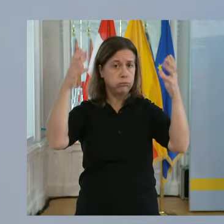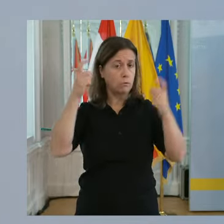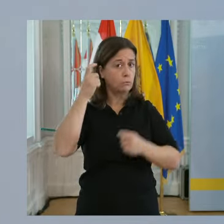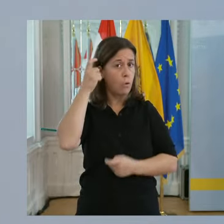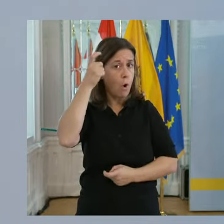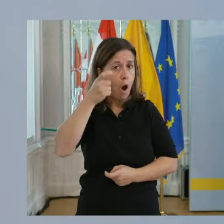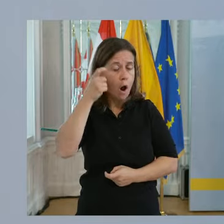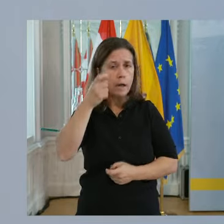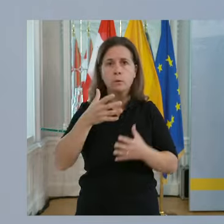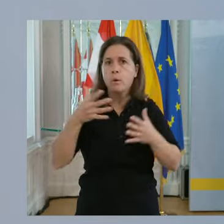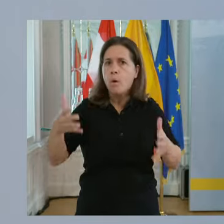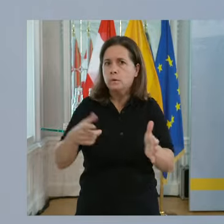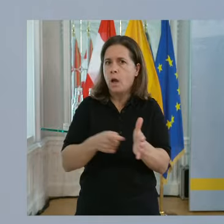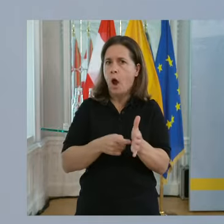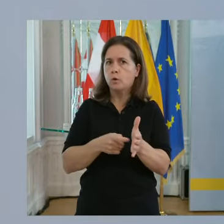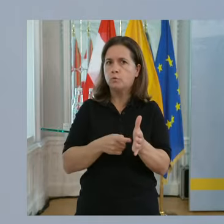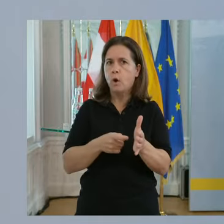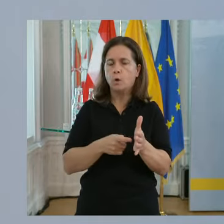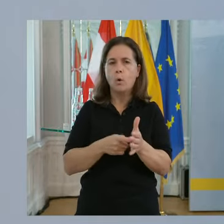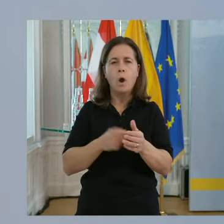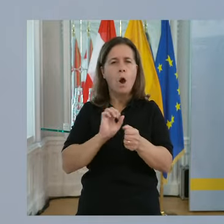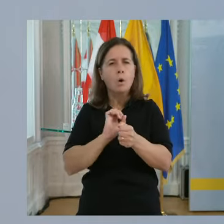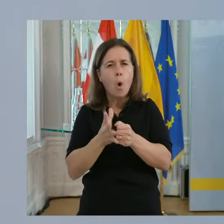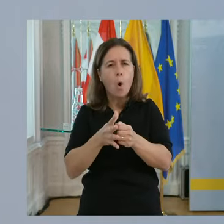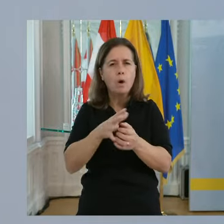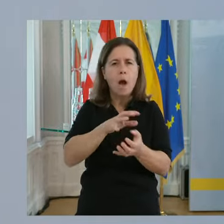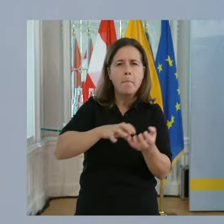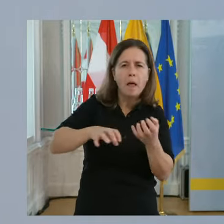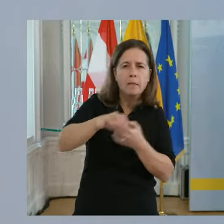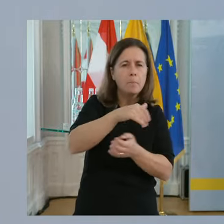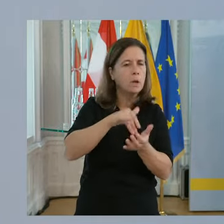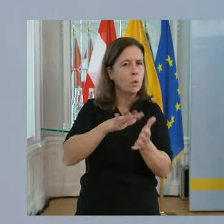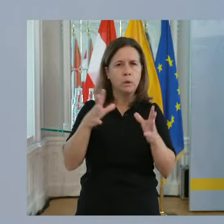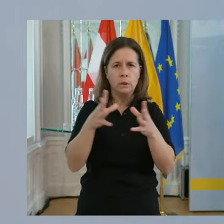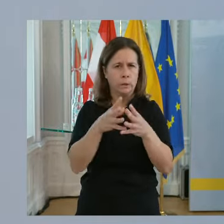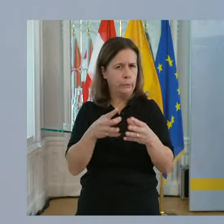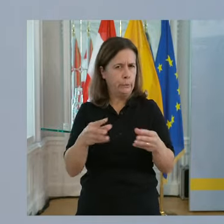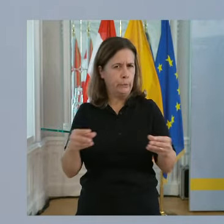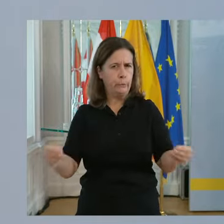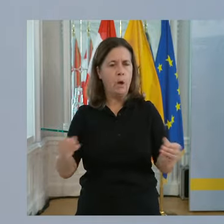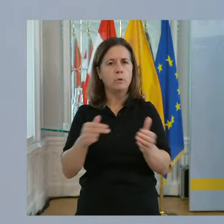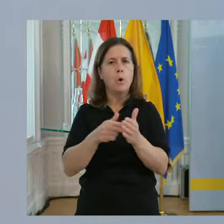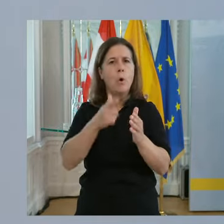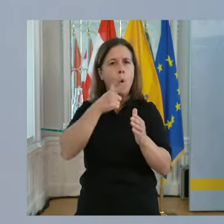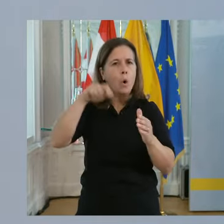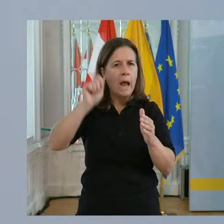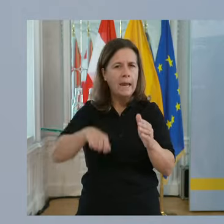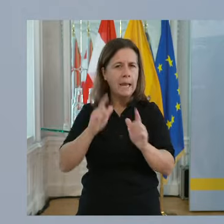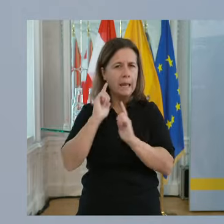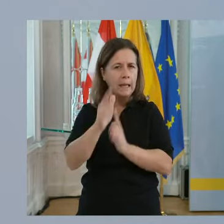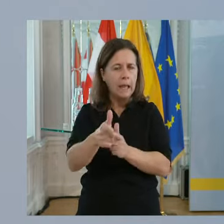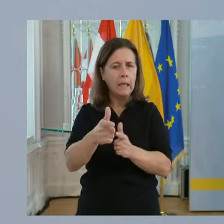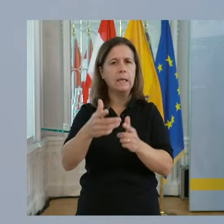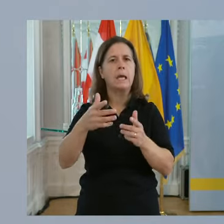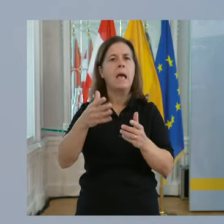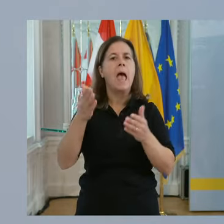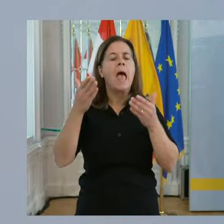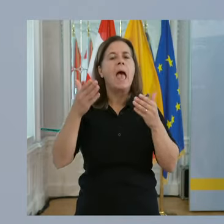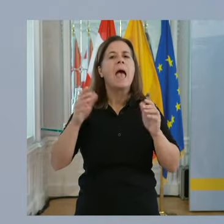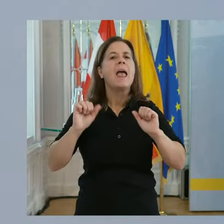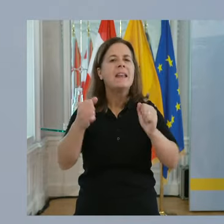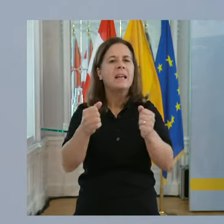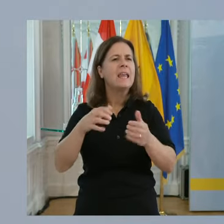vor großen Herausforderungen. Die Corona-Pandemie ist noch nicht bewältigt, dazu kommt der Ukraine-Krieg, die Energiekrise,